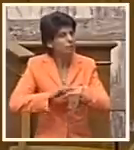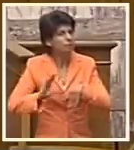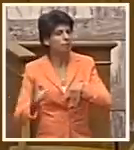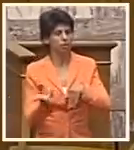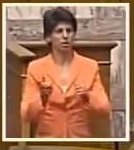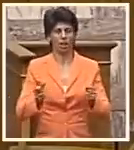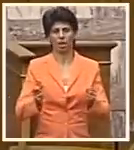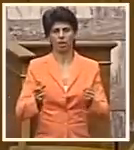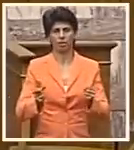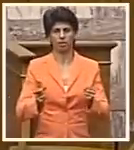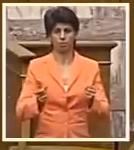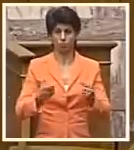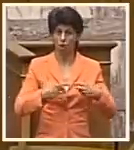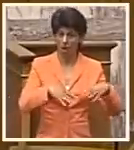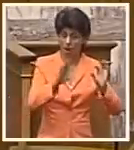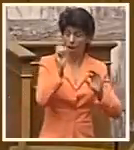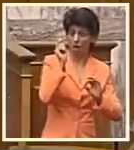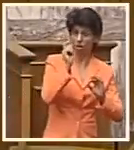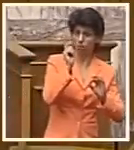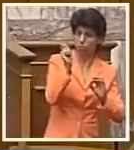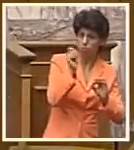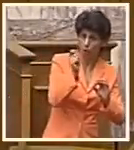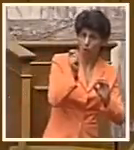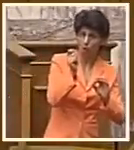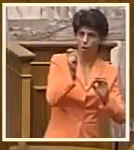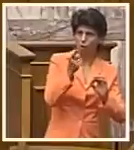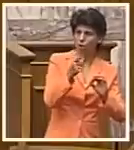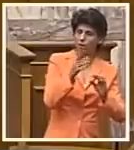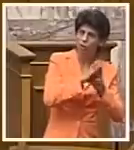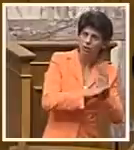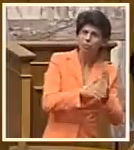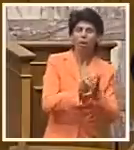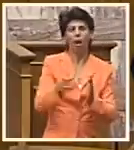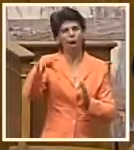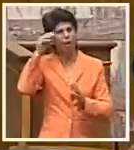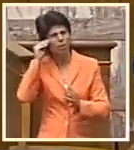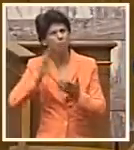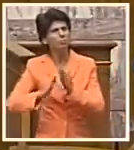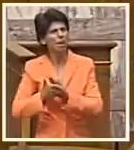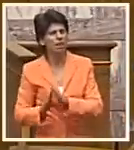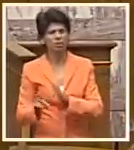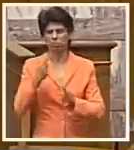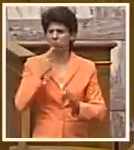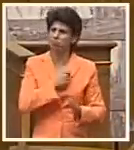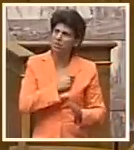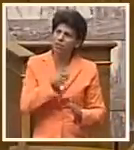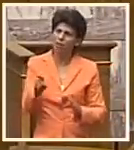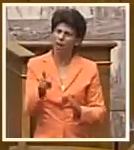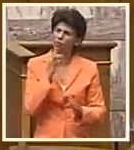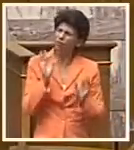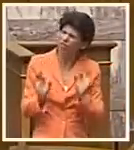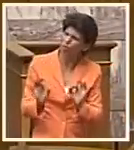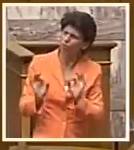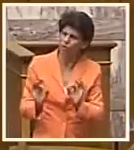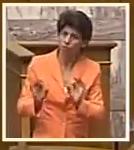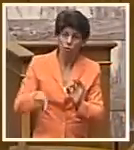που αγγίζουν από το πολιτικό σύστημα μέχρι και αντιλήψεις και πρακτικές που θεωρούσαμε αυτονόητες και τώρα πρέπει να